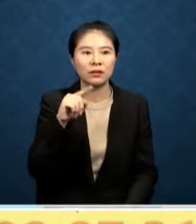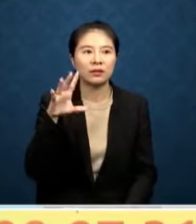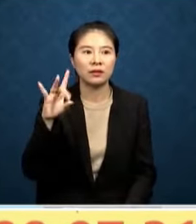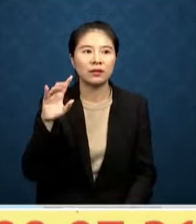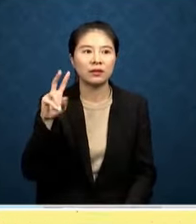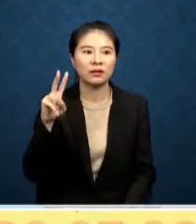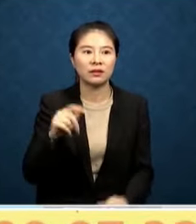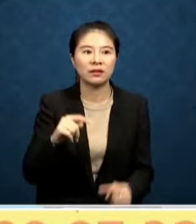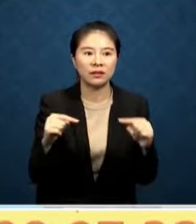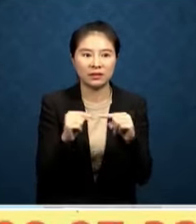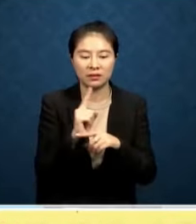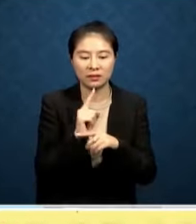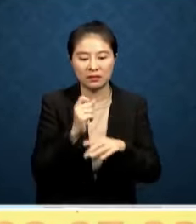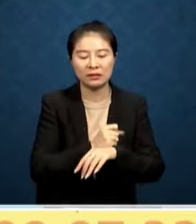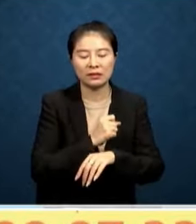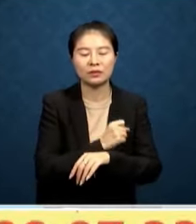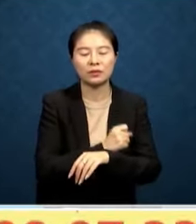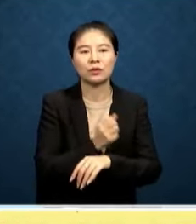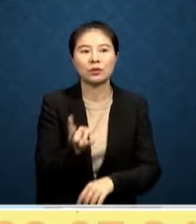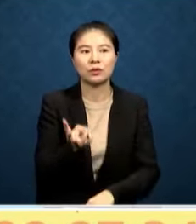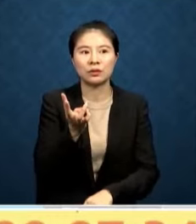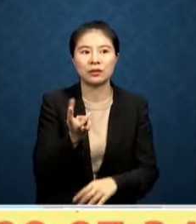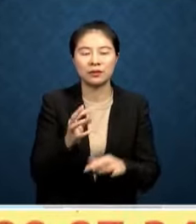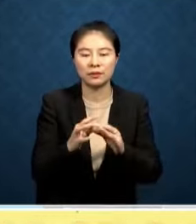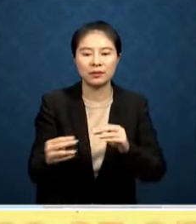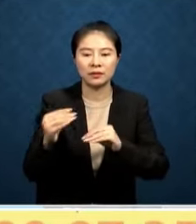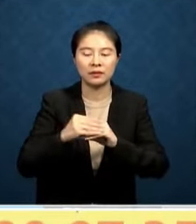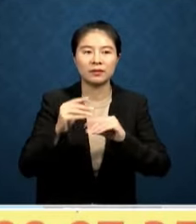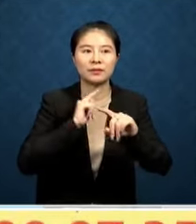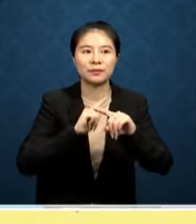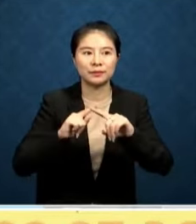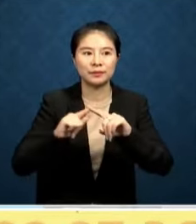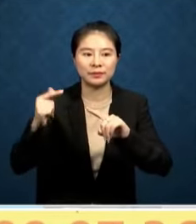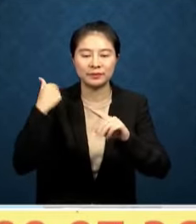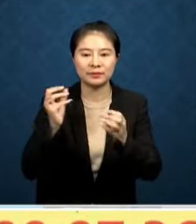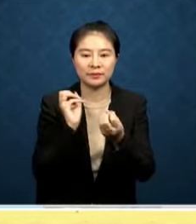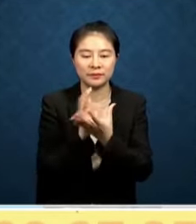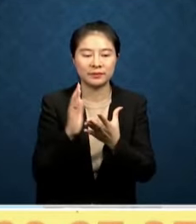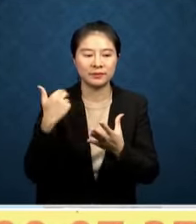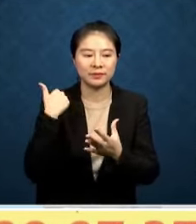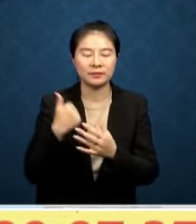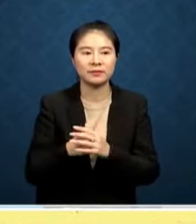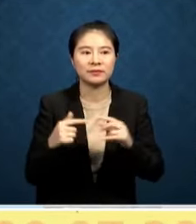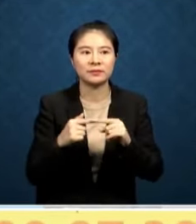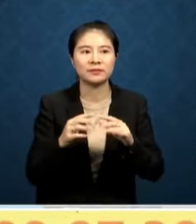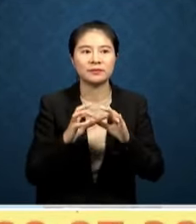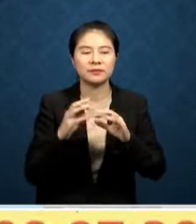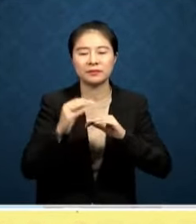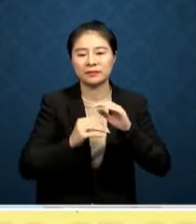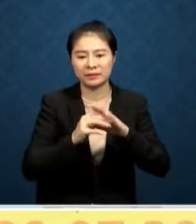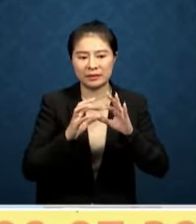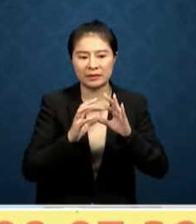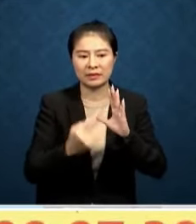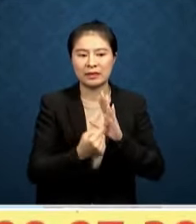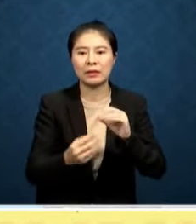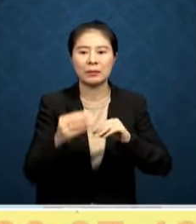แปลว่าไอ้สัดส่วนของค่าแรงเนี่ยมันน้อยอยู่แล้วนะครับการขยับขึ้นเนี่ยมันก็กระทบน้อยนะครับแล้วทีนี้การขยับขึ้นเนี่ย